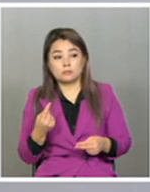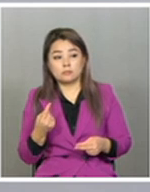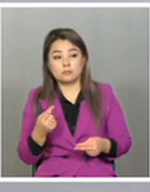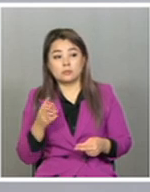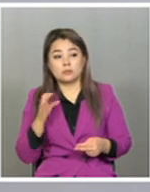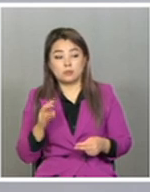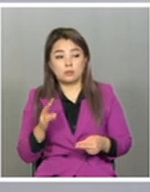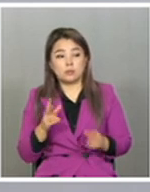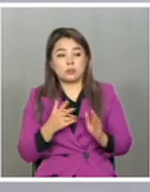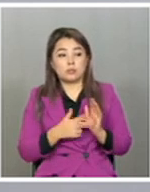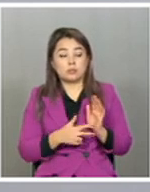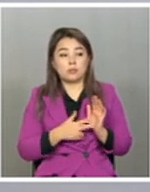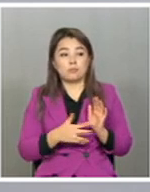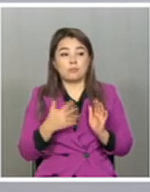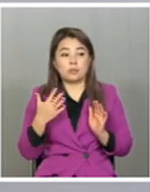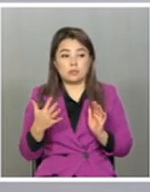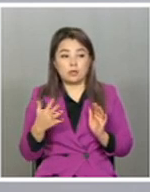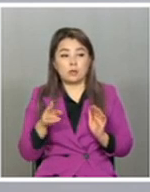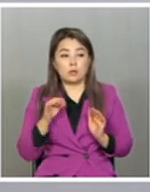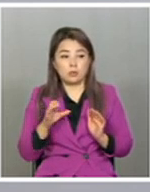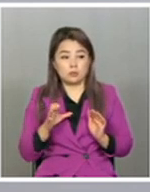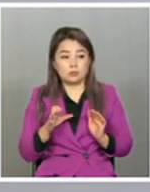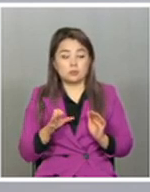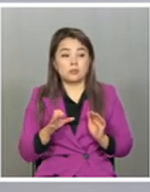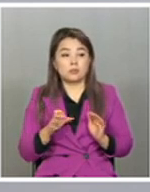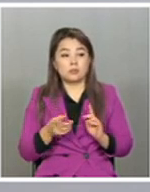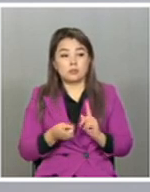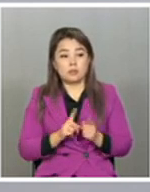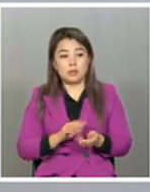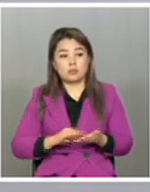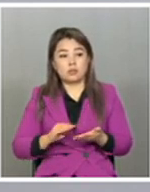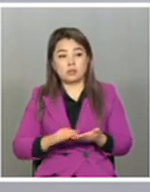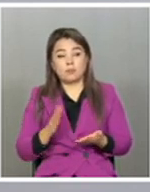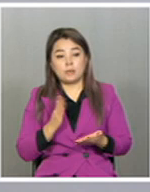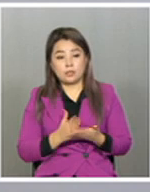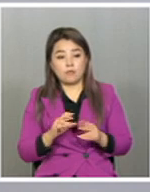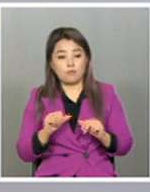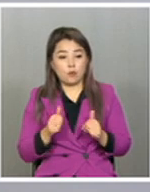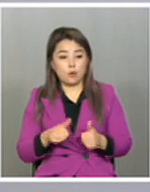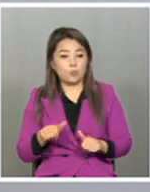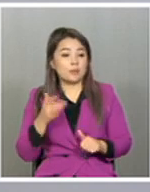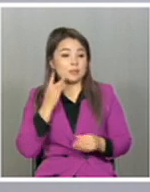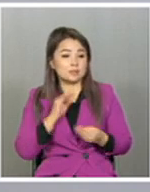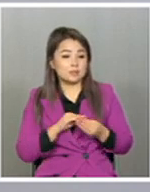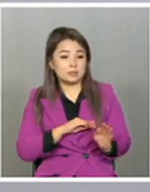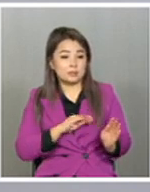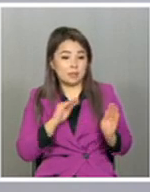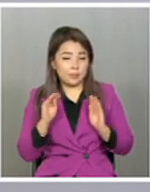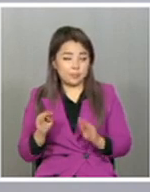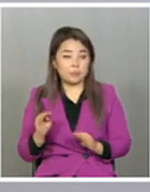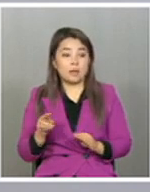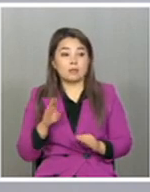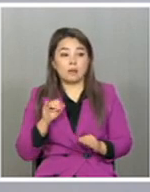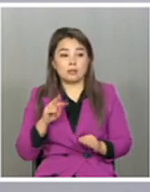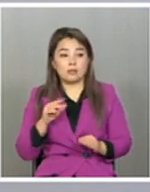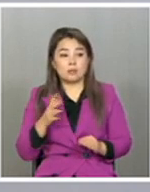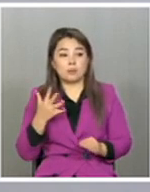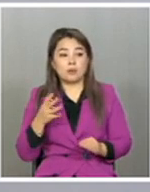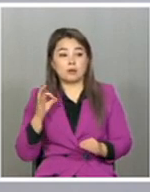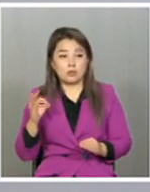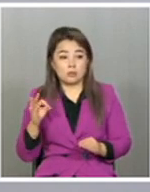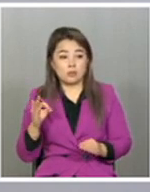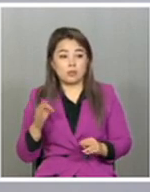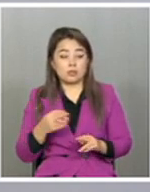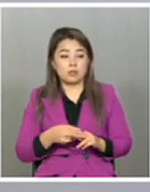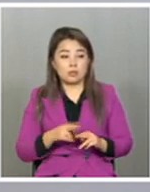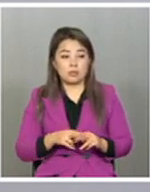синус 85 градусты косинус 5 градусқа теңдеп жазып аламыз. Ал тангенс 5 градус бізде синус